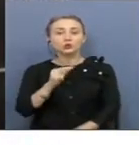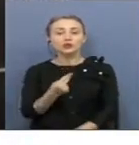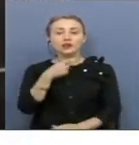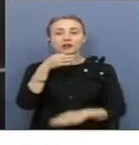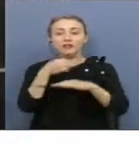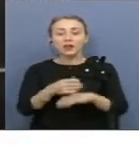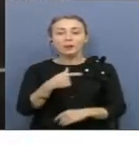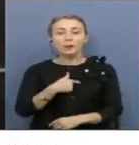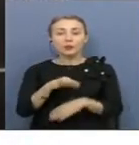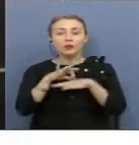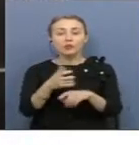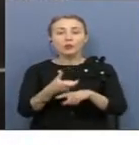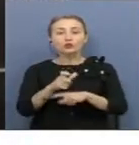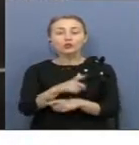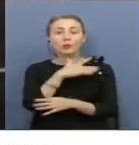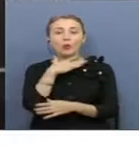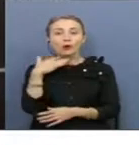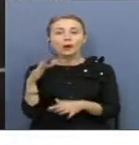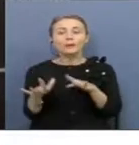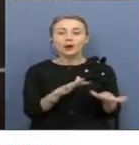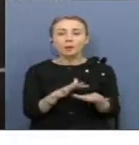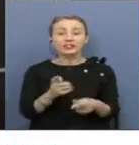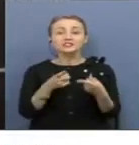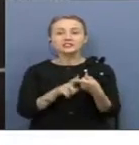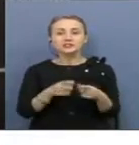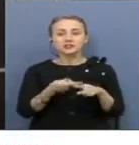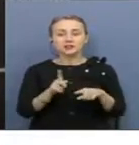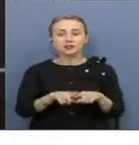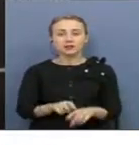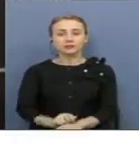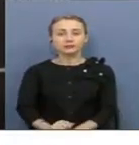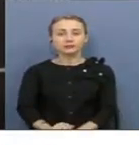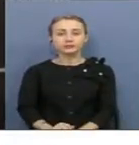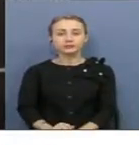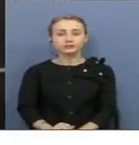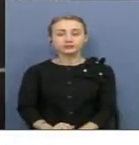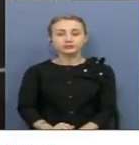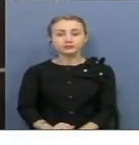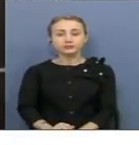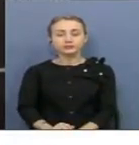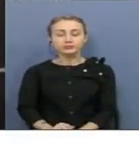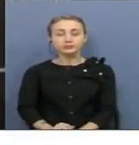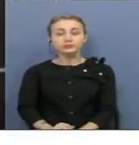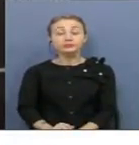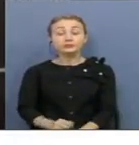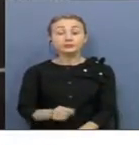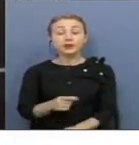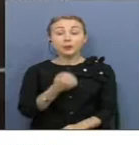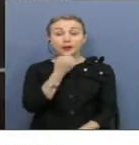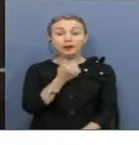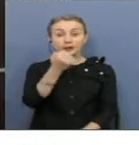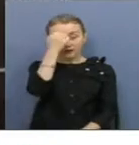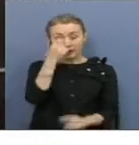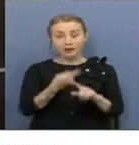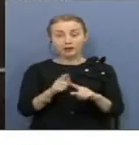өміріне белсене араласуына жастар ресурстық орталығы белсенді жұмыс атқаруда. Семинарлар, open air, түрлі байқаулар ұйымдастырылуда.